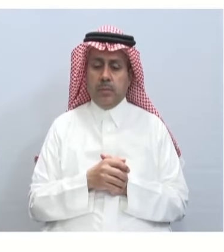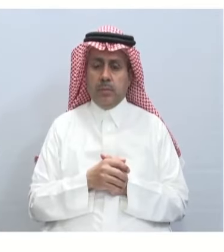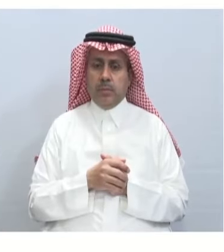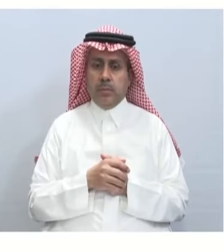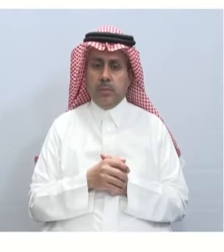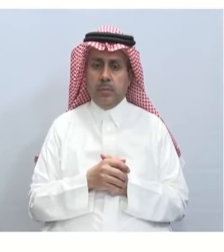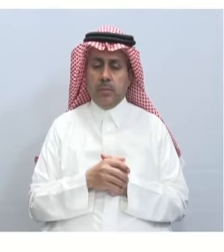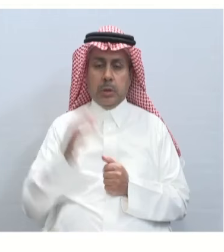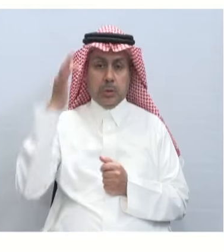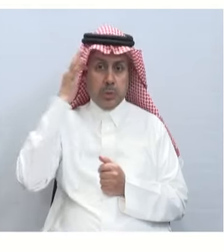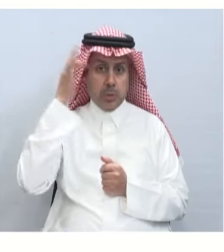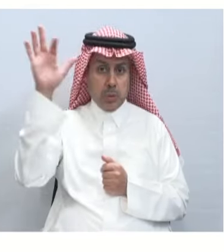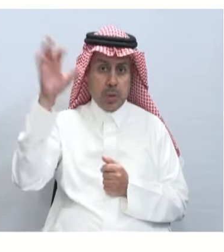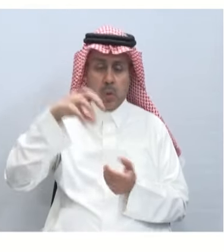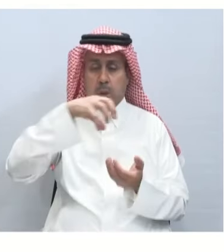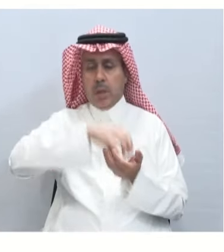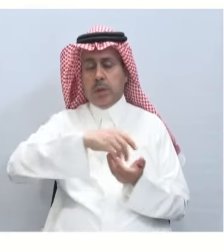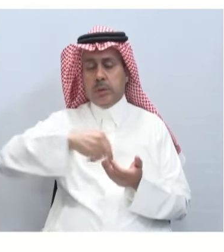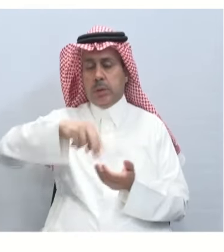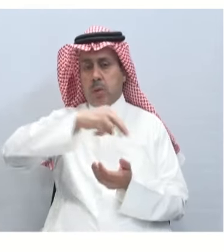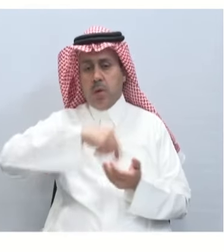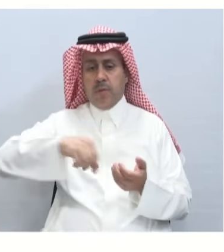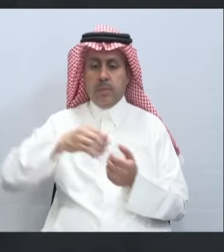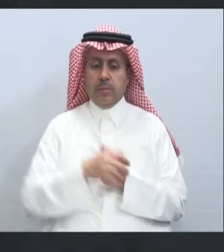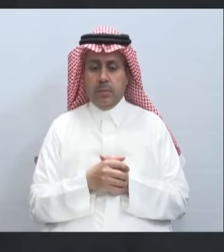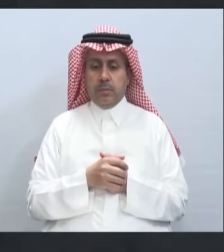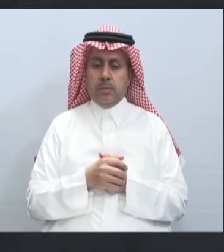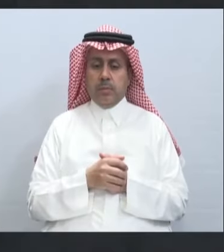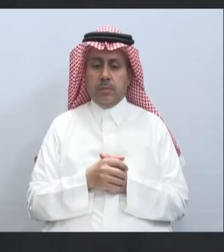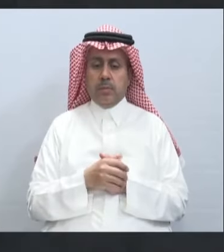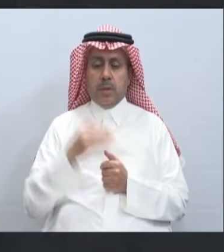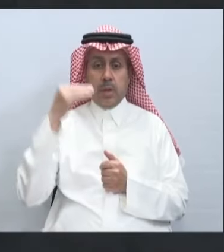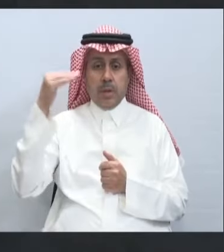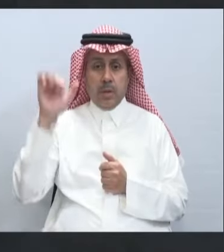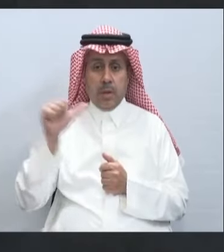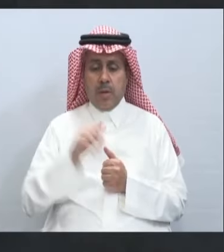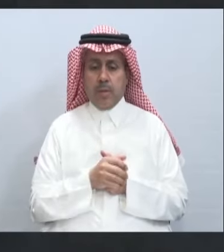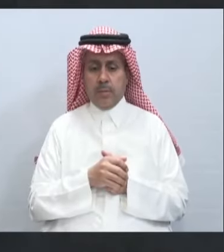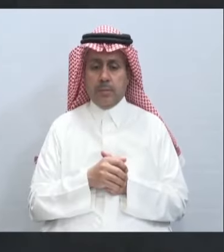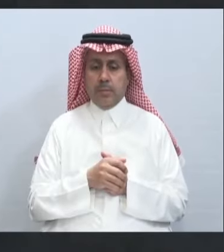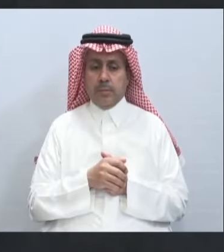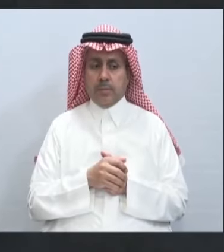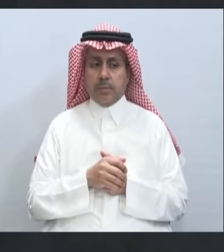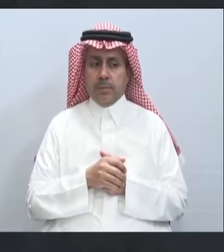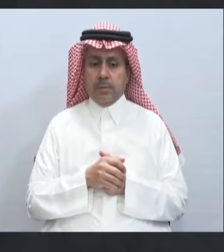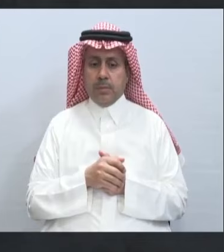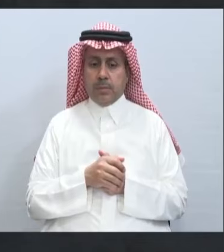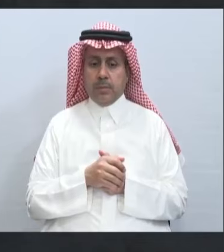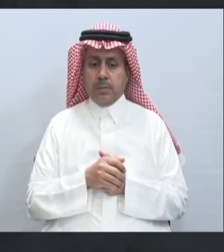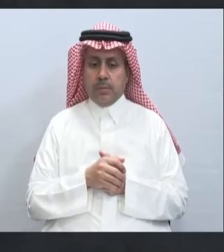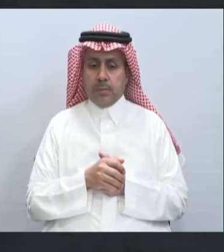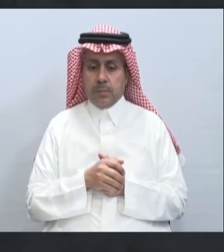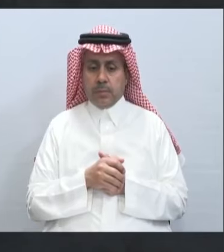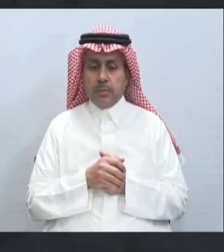الطواف يجوز لها الطواف قلنا في الحيض بانه من الامور التي